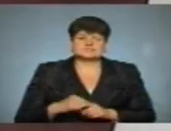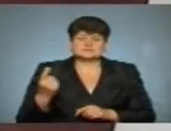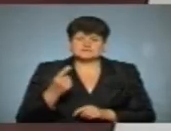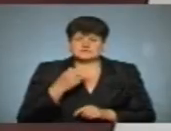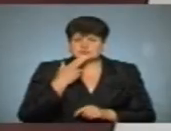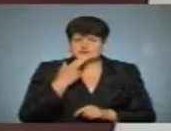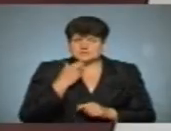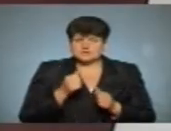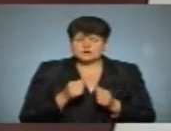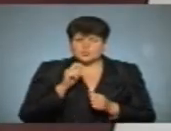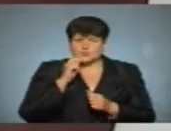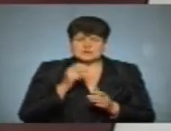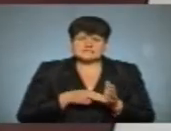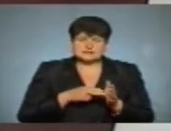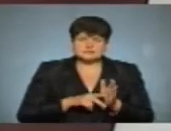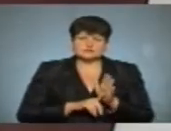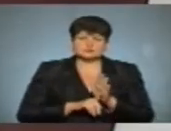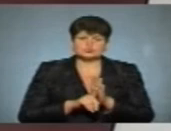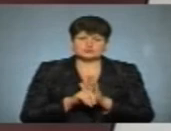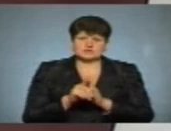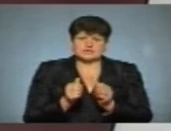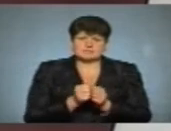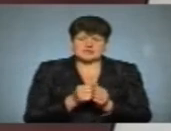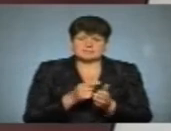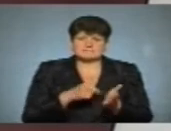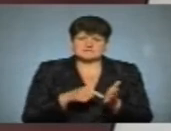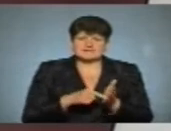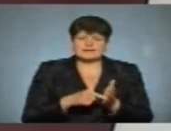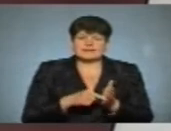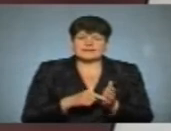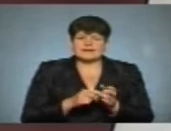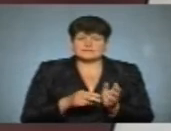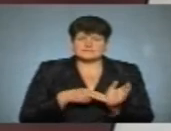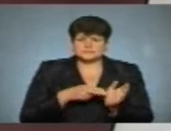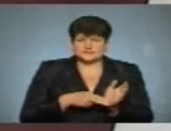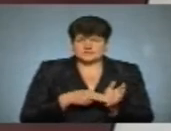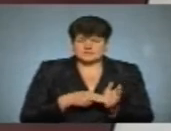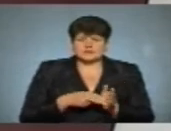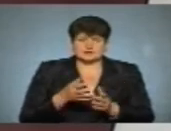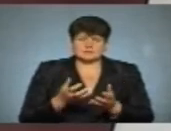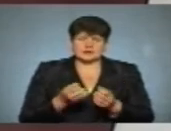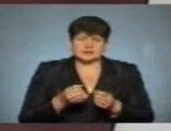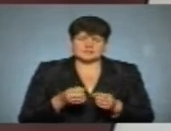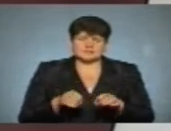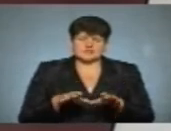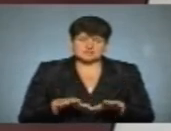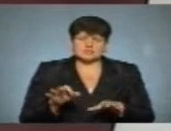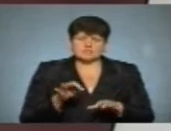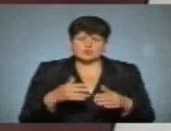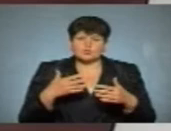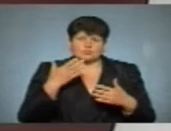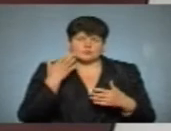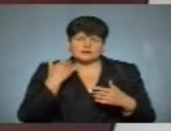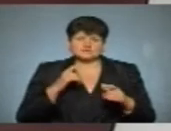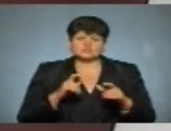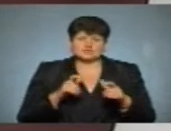червня «Укрзалізниця» відновила рух приміських електричок у 10 областях, які прийняли рішення про послаблення карантину. Тернопільська область – одна із